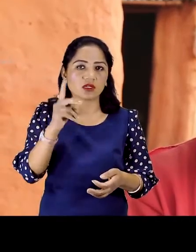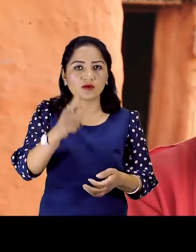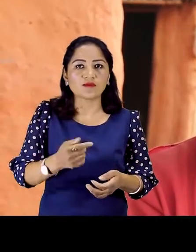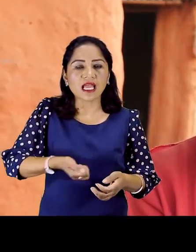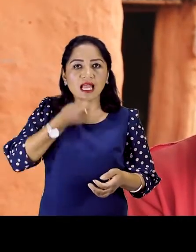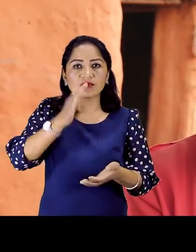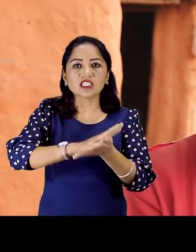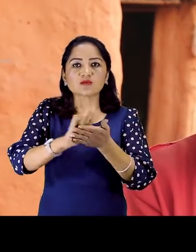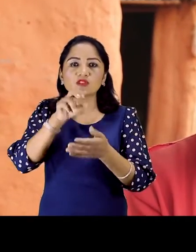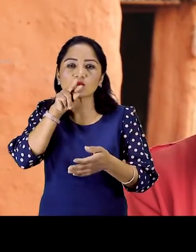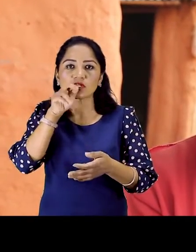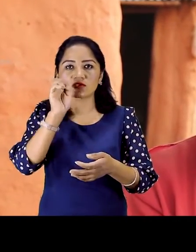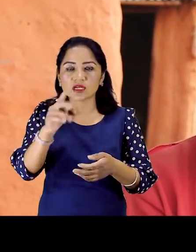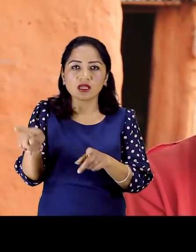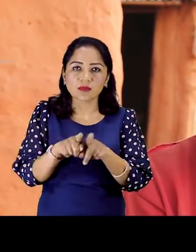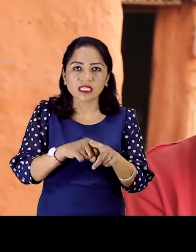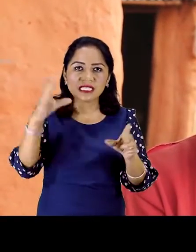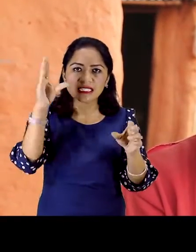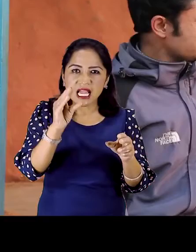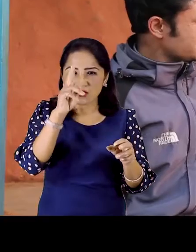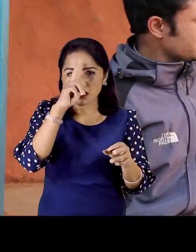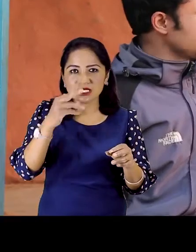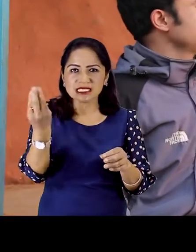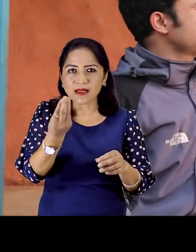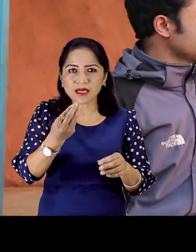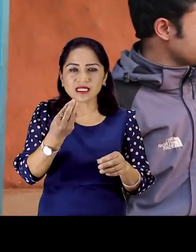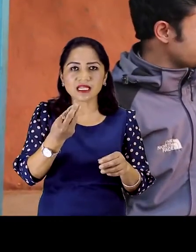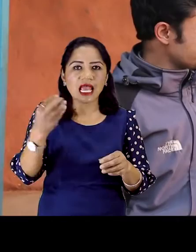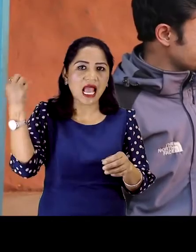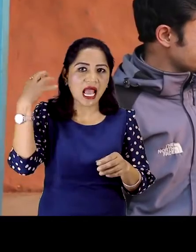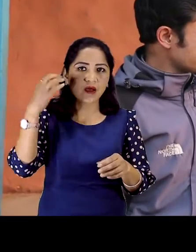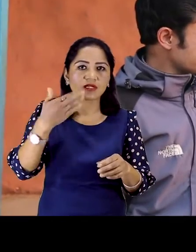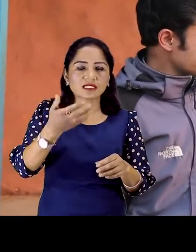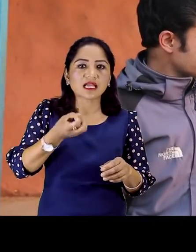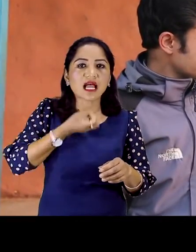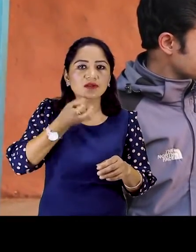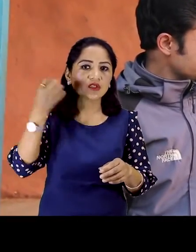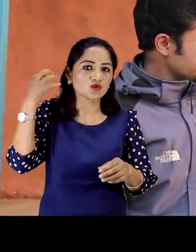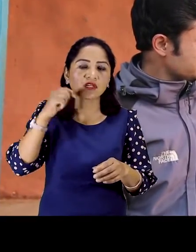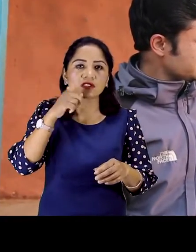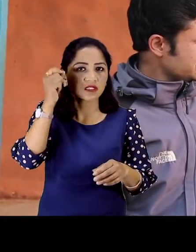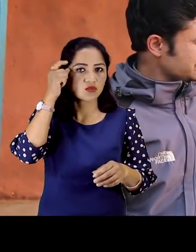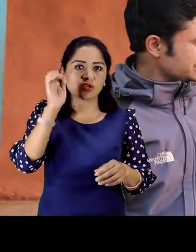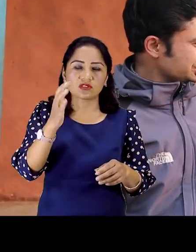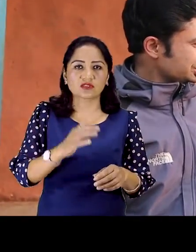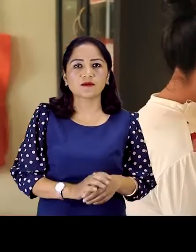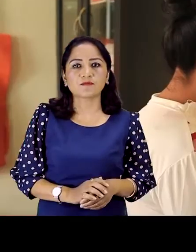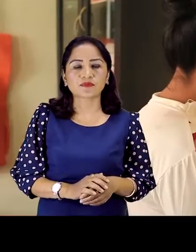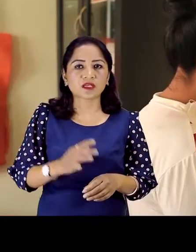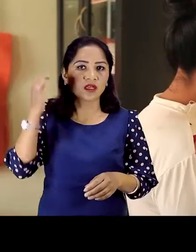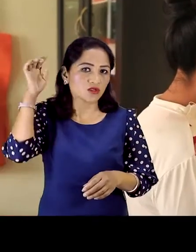आफु इस्पस्ट बोलना सके पनी सानो वा सामान्य मात्रामा आयको आवाज सुन्न वा बुजन नसकनी